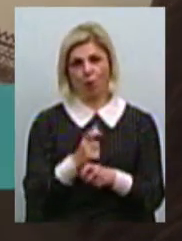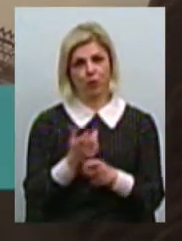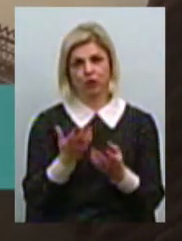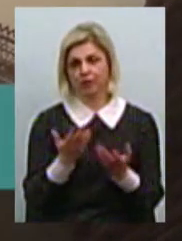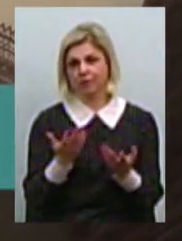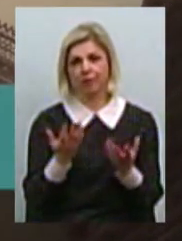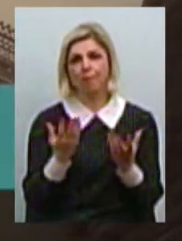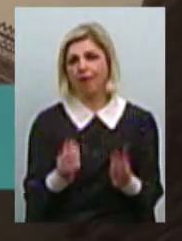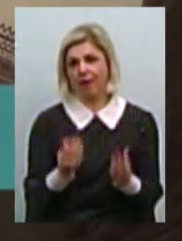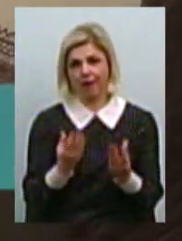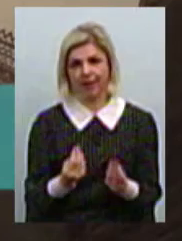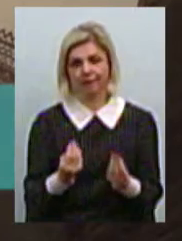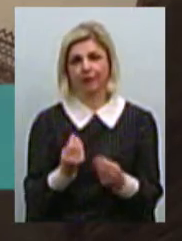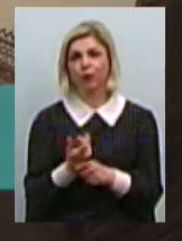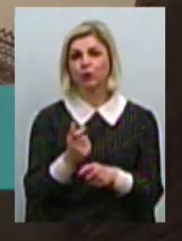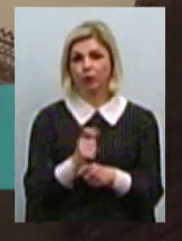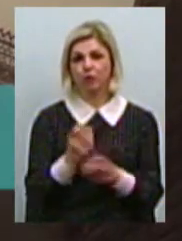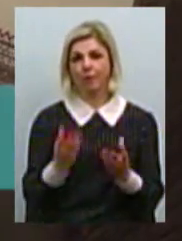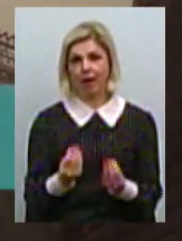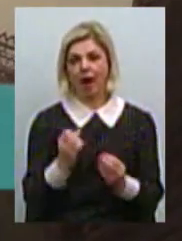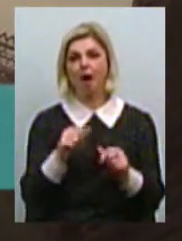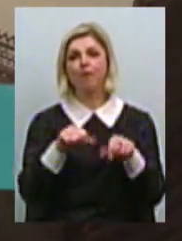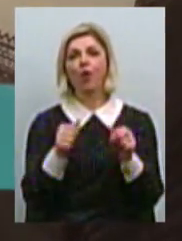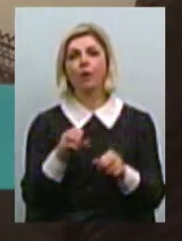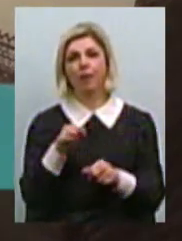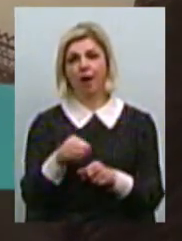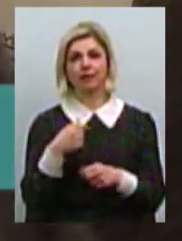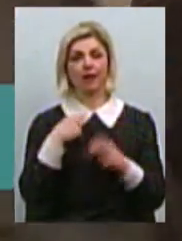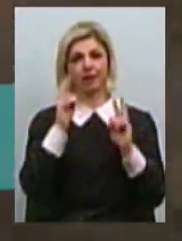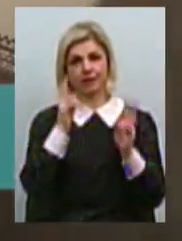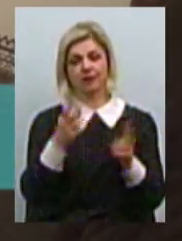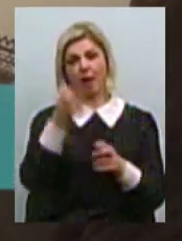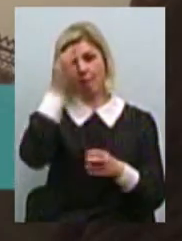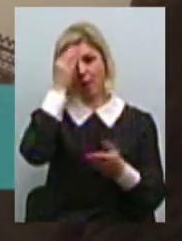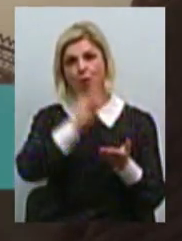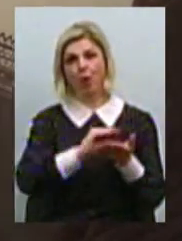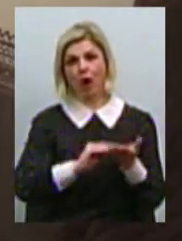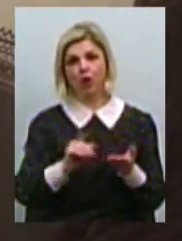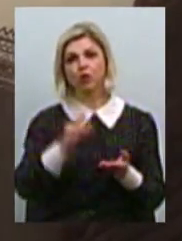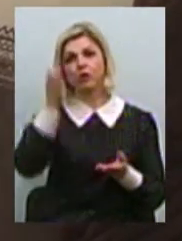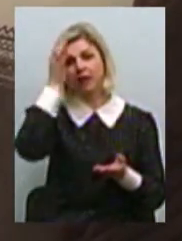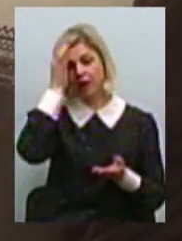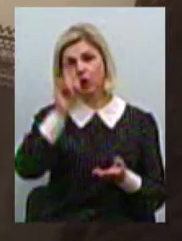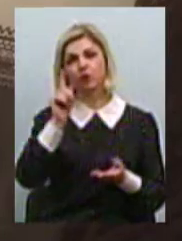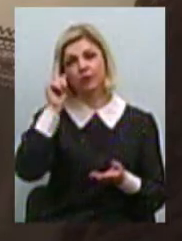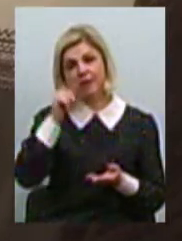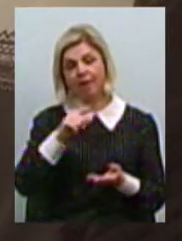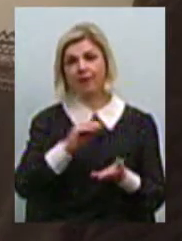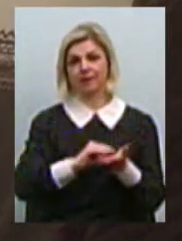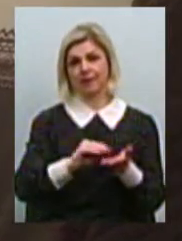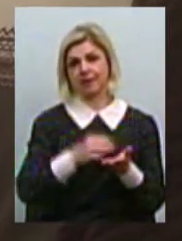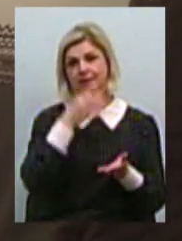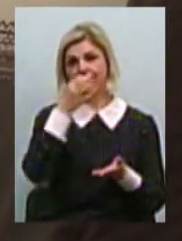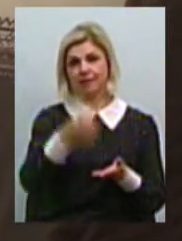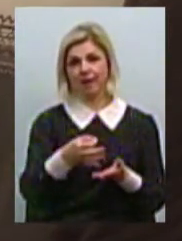Редагування було, скажімо так, дуже м'яке. А формат, скоріше, я не знаю, мемуари. Просто ось що згадав, що знав, сказав. Практично